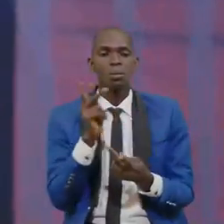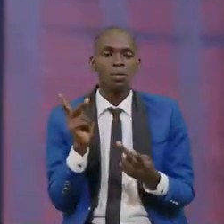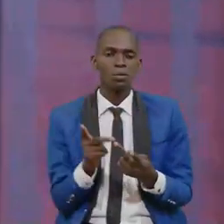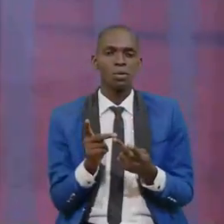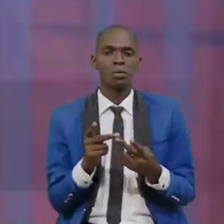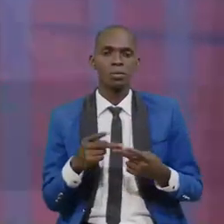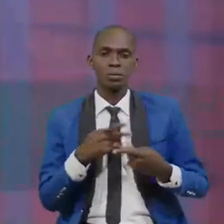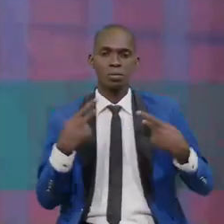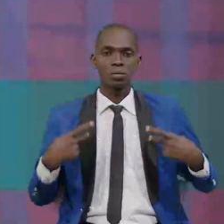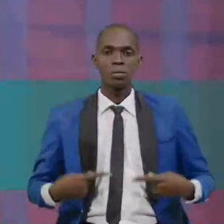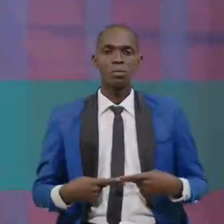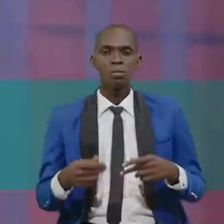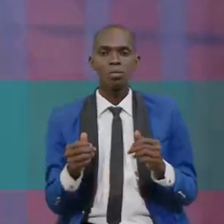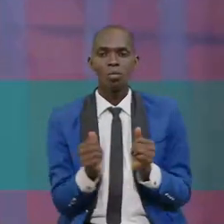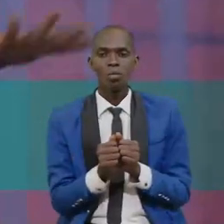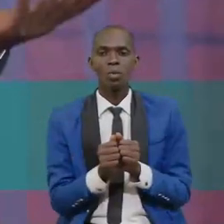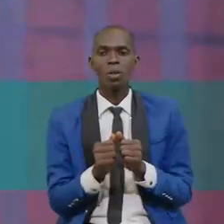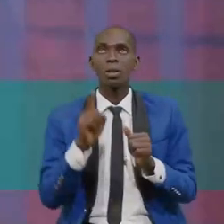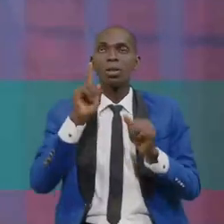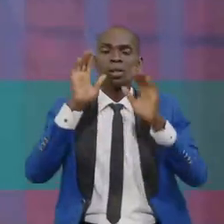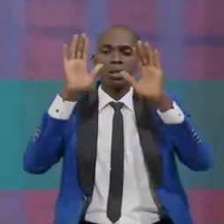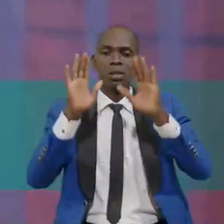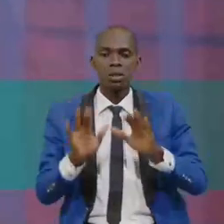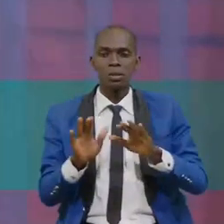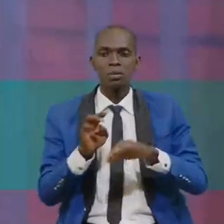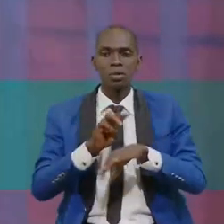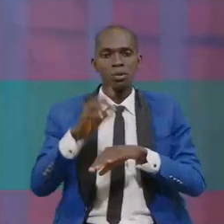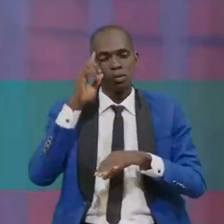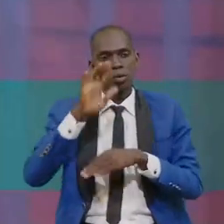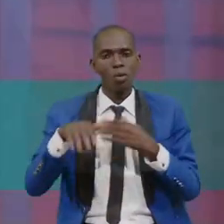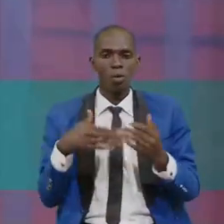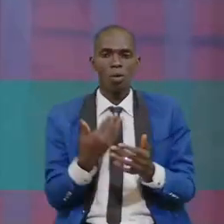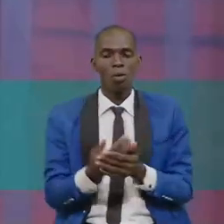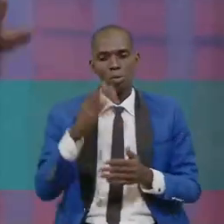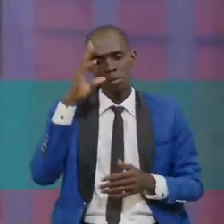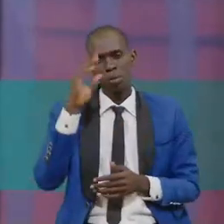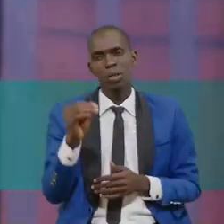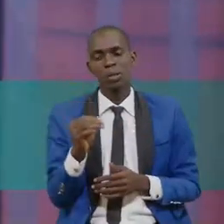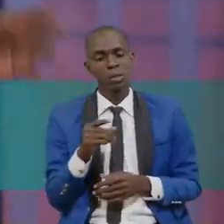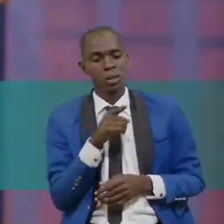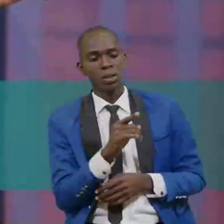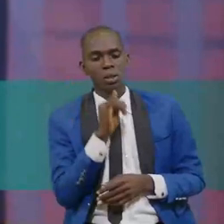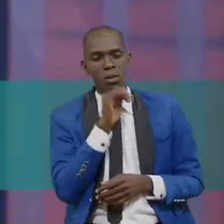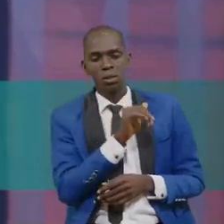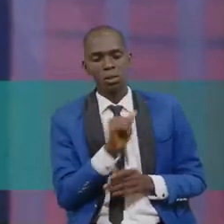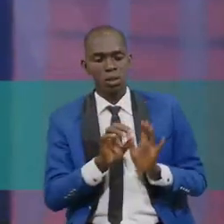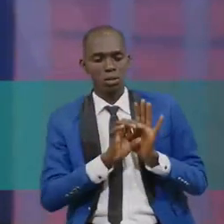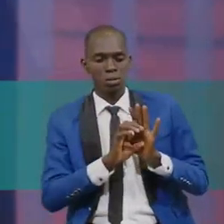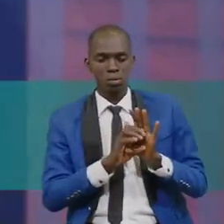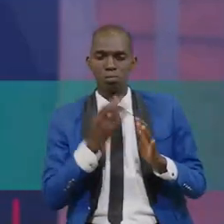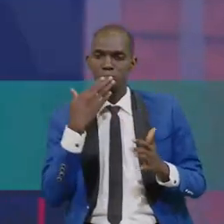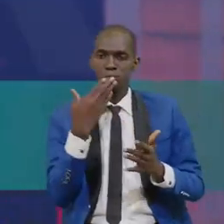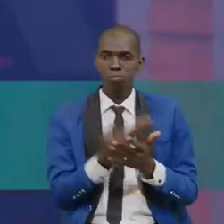parfait avec un ministère excellent pour tous les hommes. Il est notre modèle. Il est notre